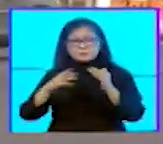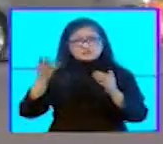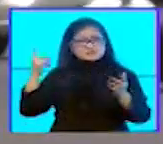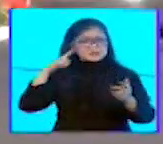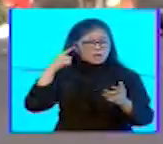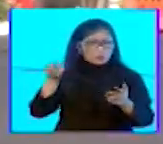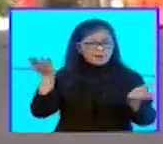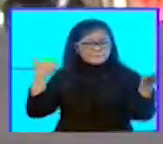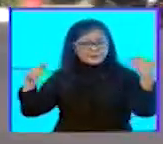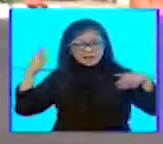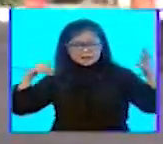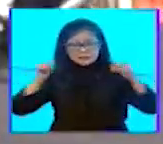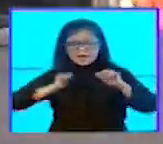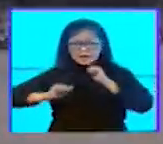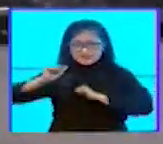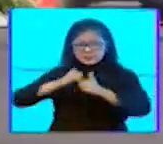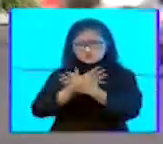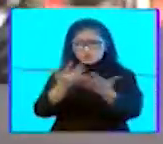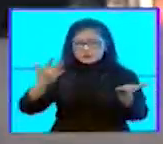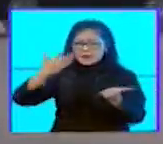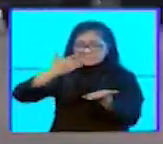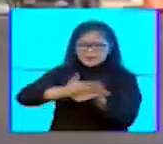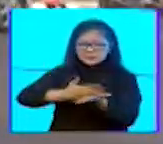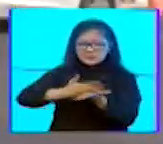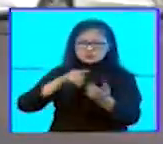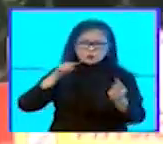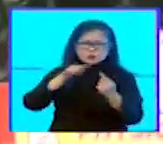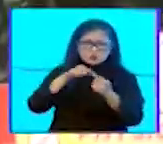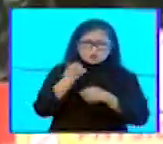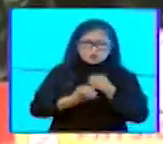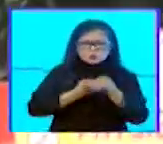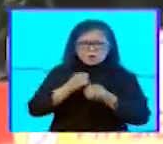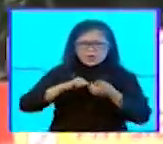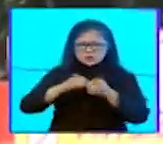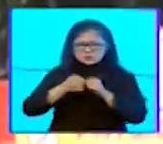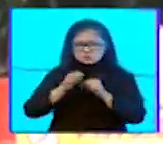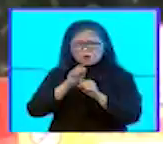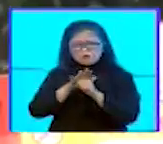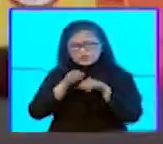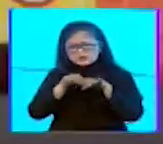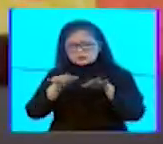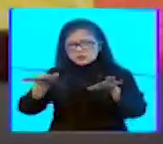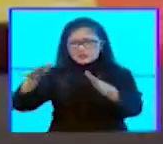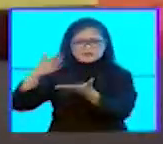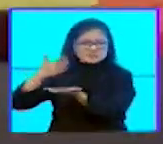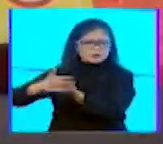Bali, aktivitas warga dibatasi sebagai upaya untuk menekan penyebaran COVID-19.